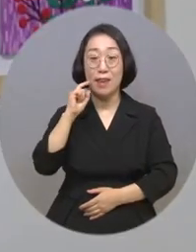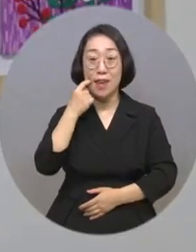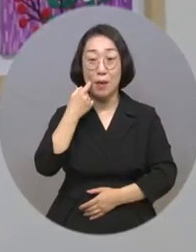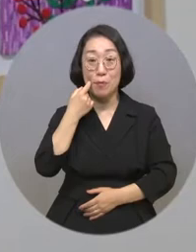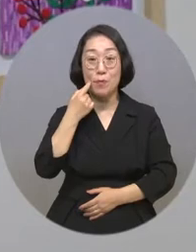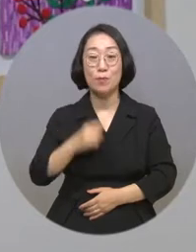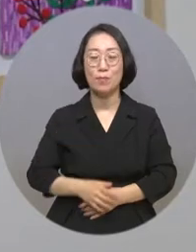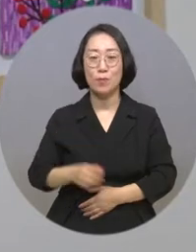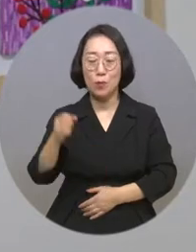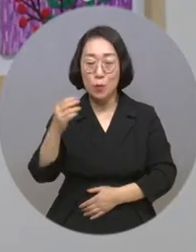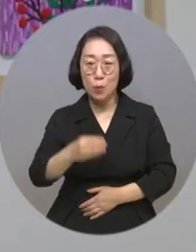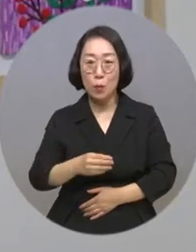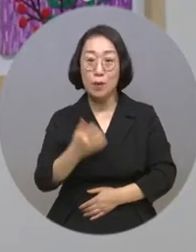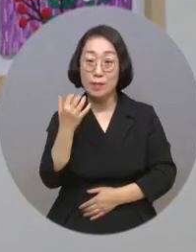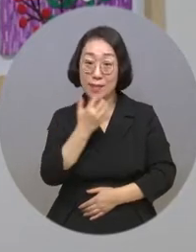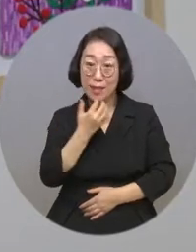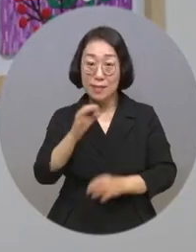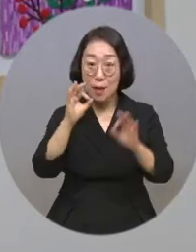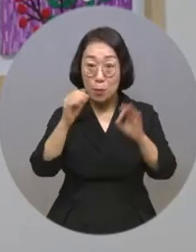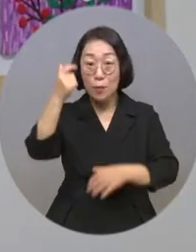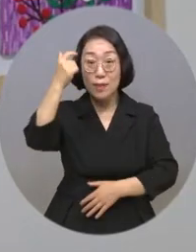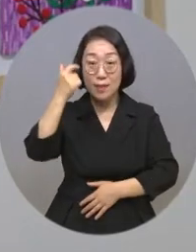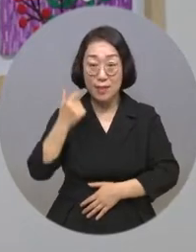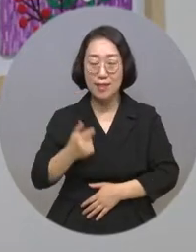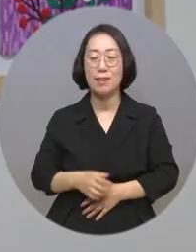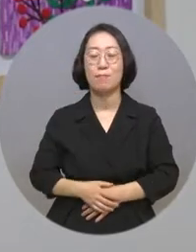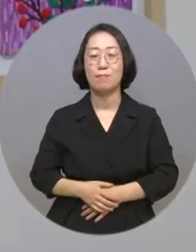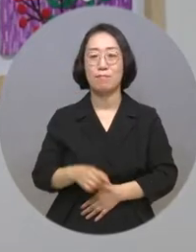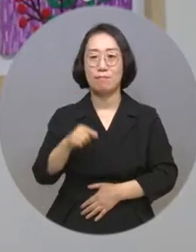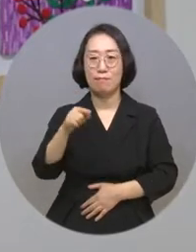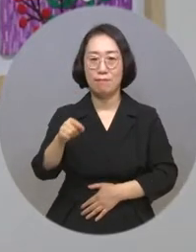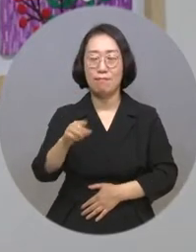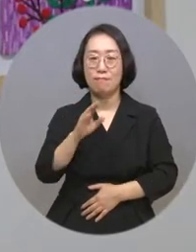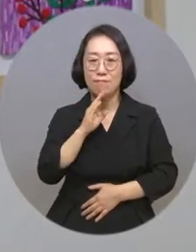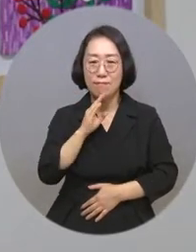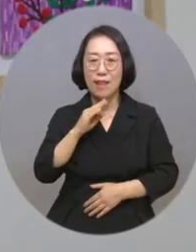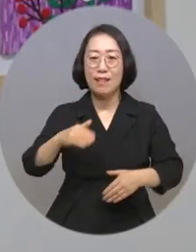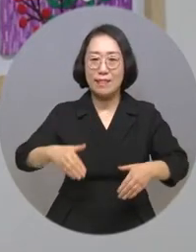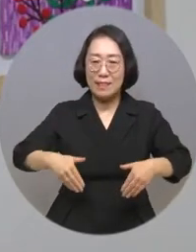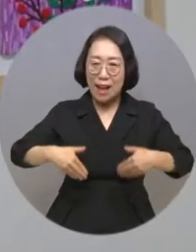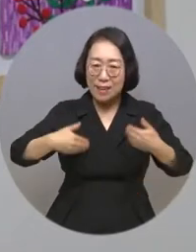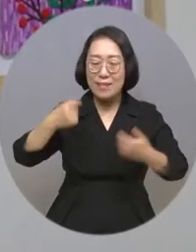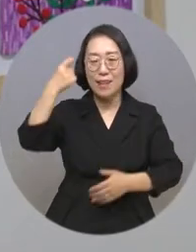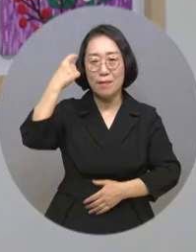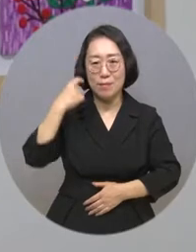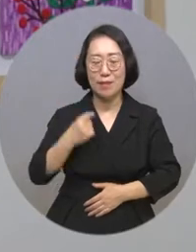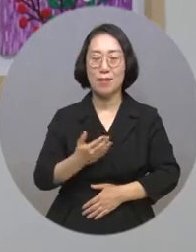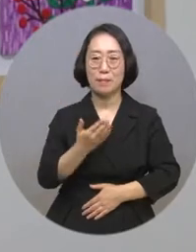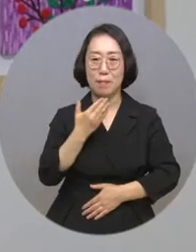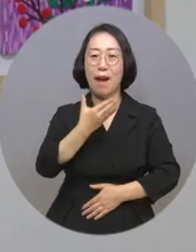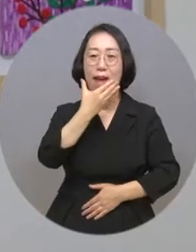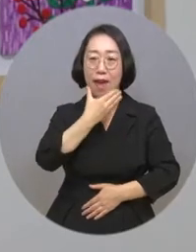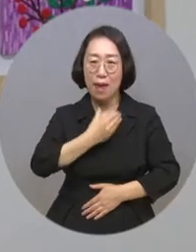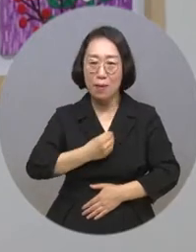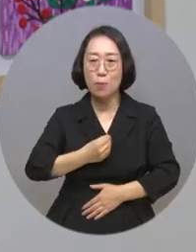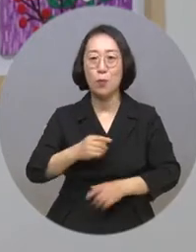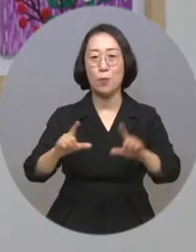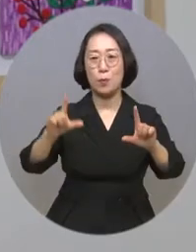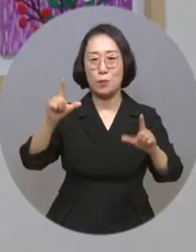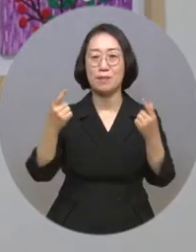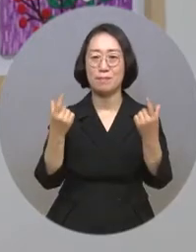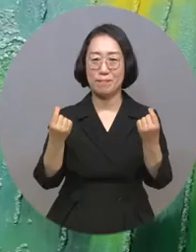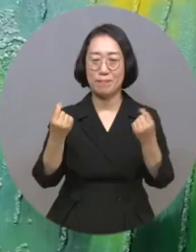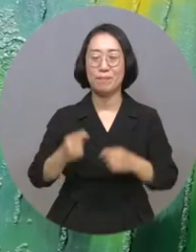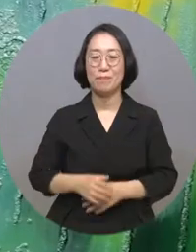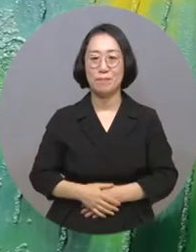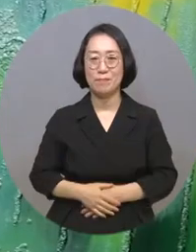깊은 색채가 전해주는 조선미 작가의 작품들은 한결같이 따뜻함을 느끼게 하는 행복의 메시지가 되고